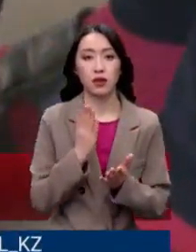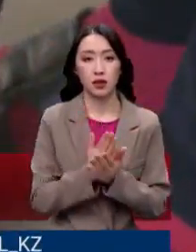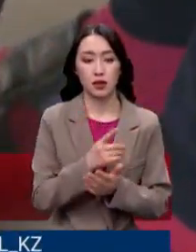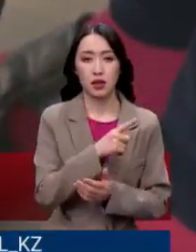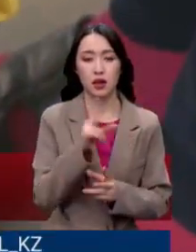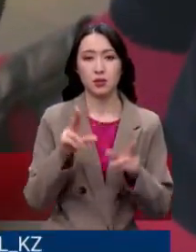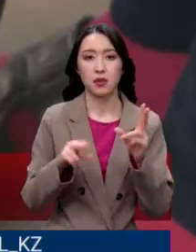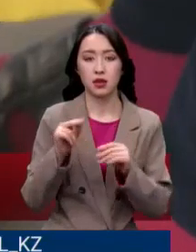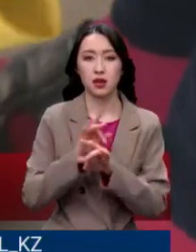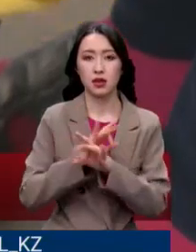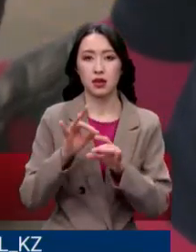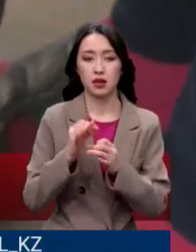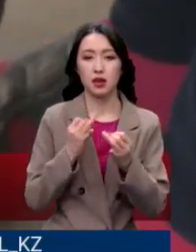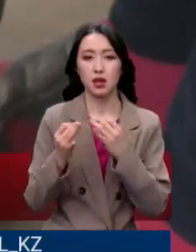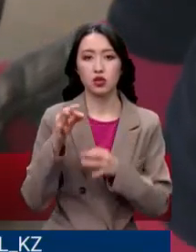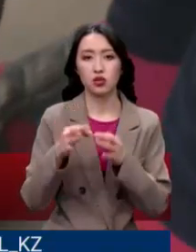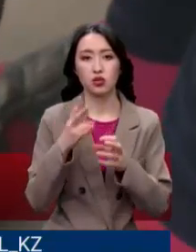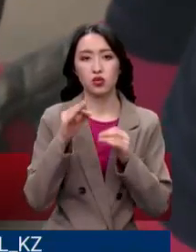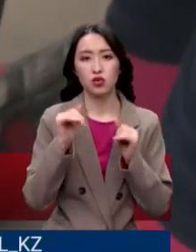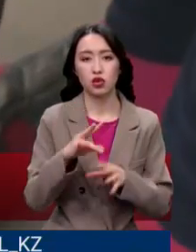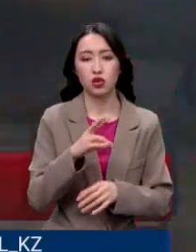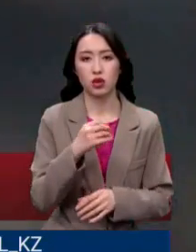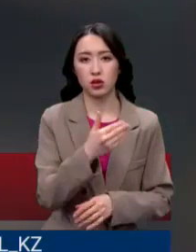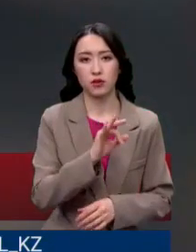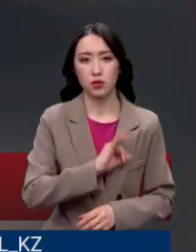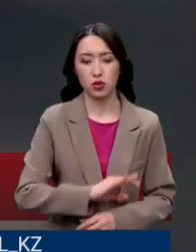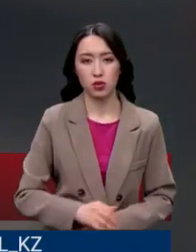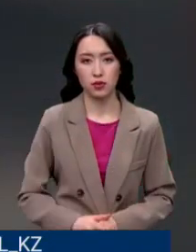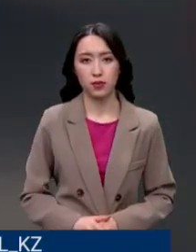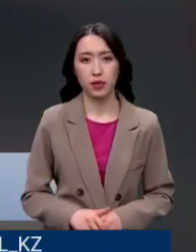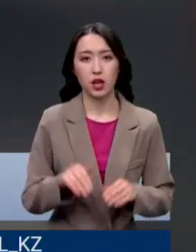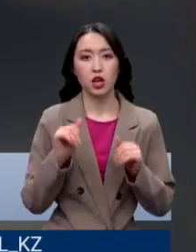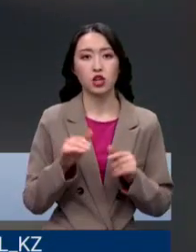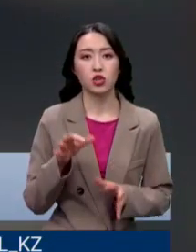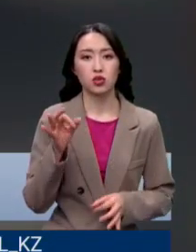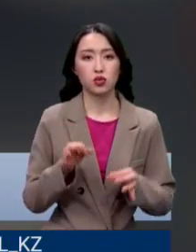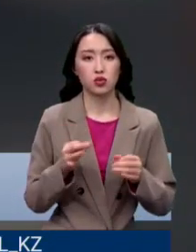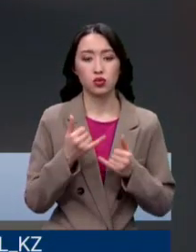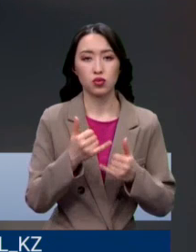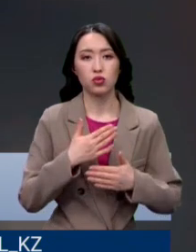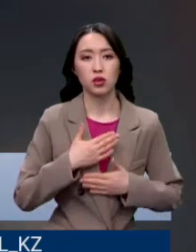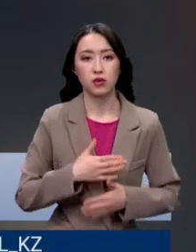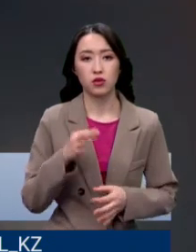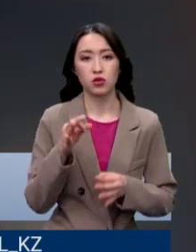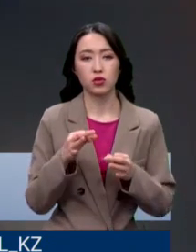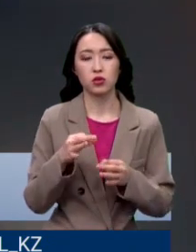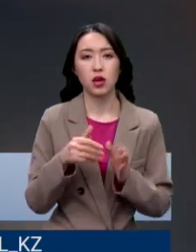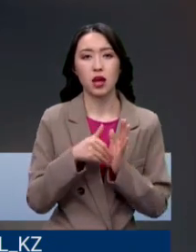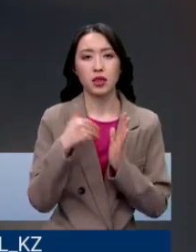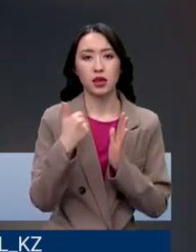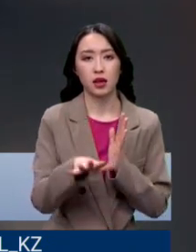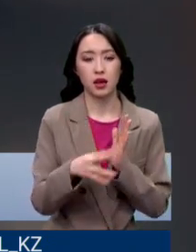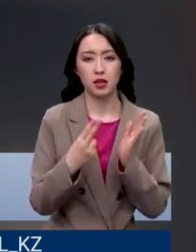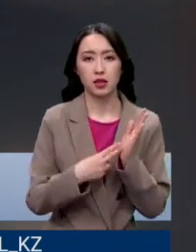пытались оспорить в суде, но решение было не в их пользу. Решениями суда в удовлетворении исковых требований отказано. Оснований